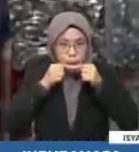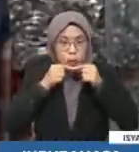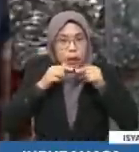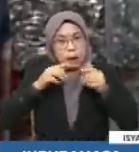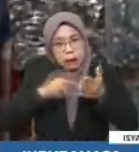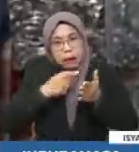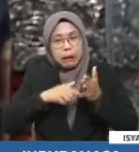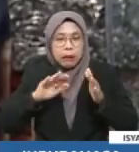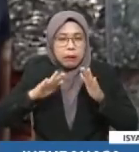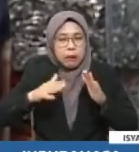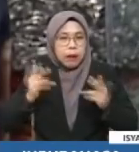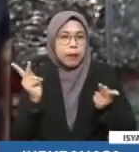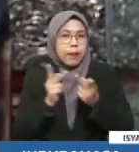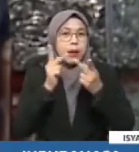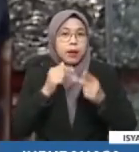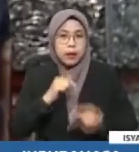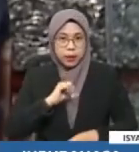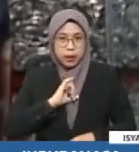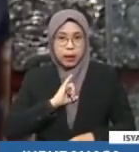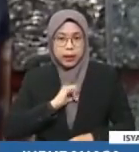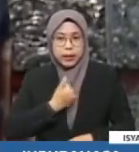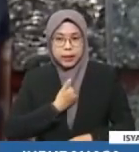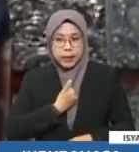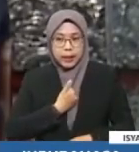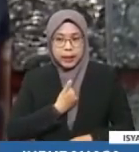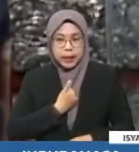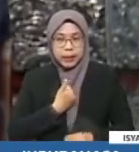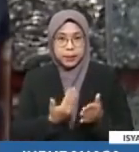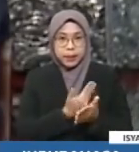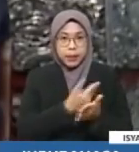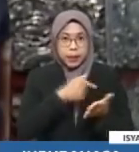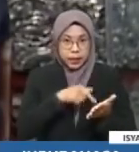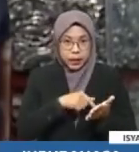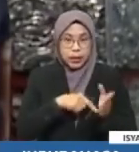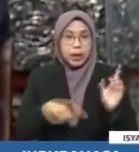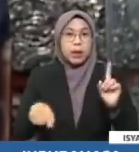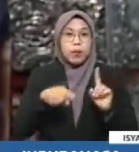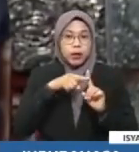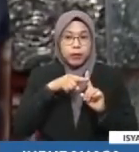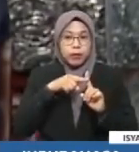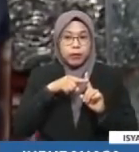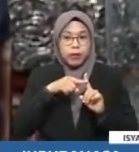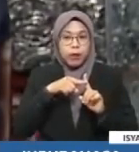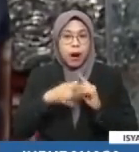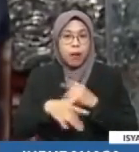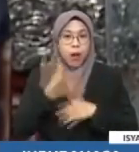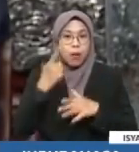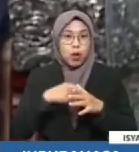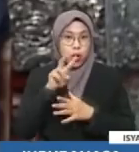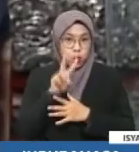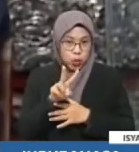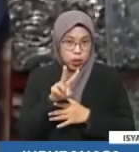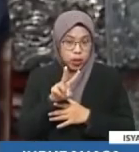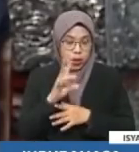kurang tepat ya saya sendiri saya sini baru-baru ini saya kita positif pada awal Februari